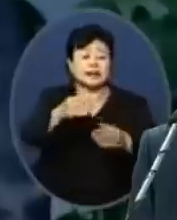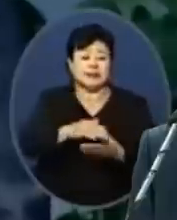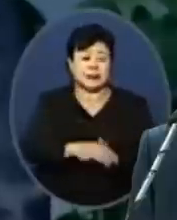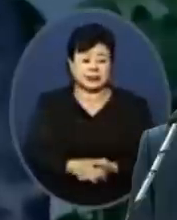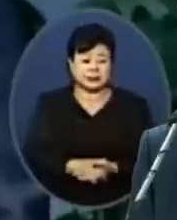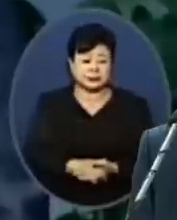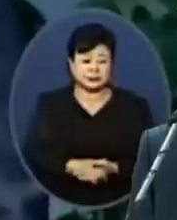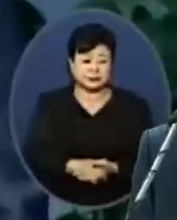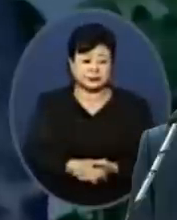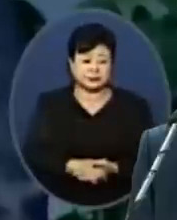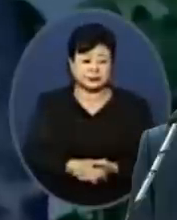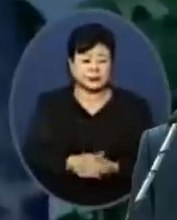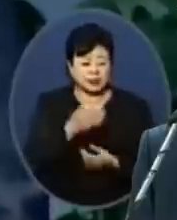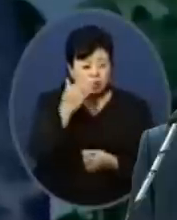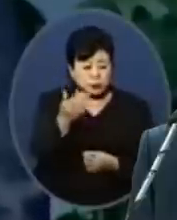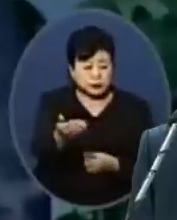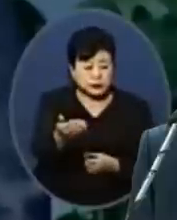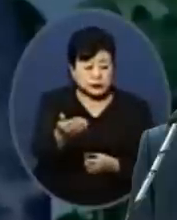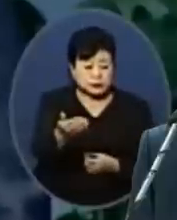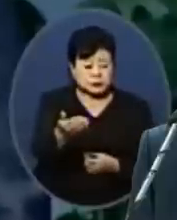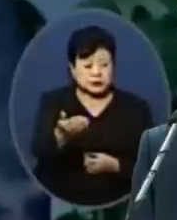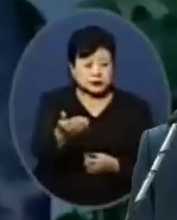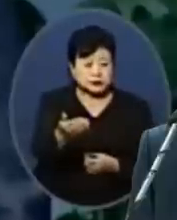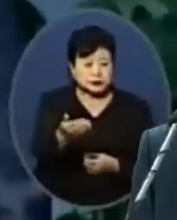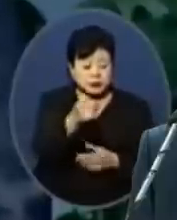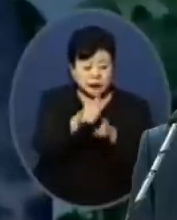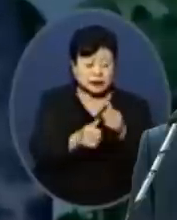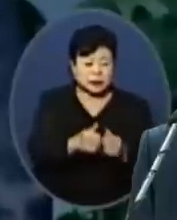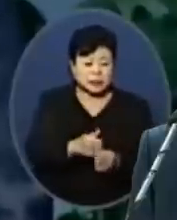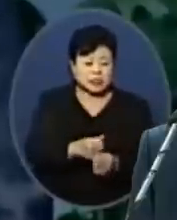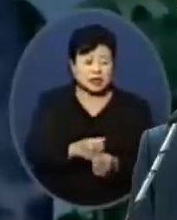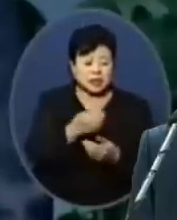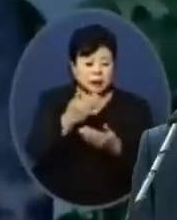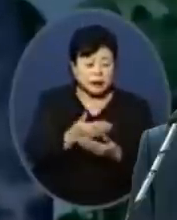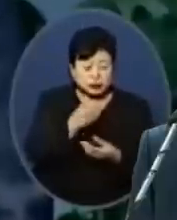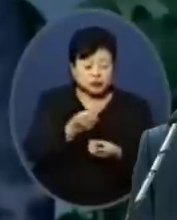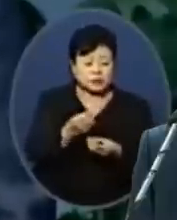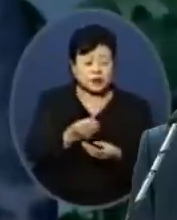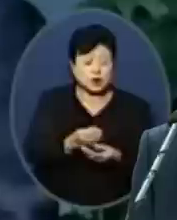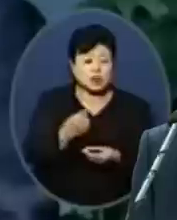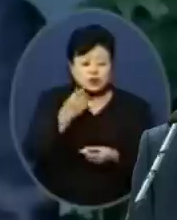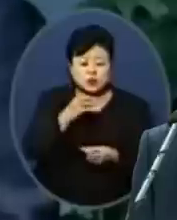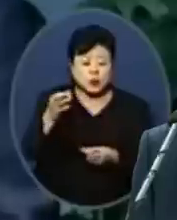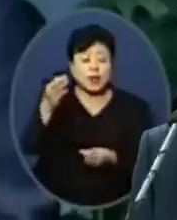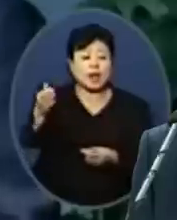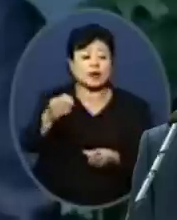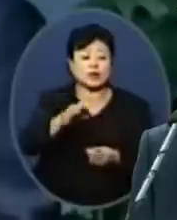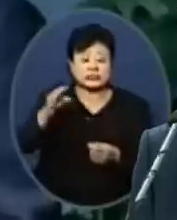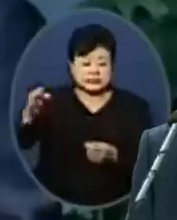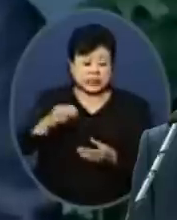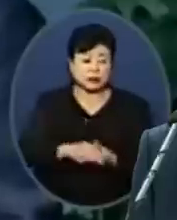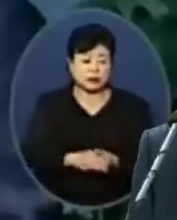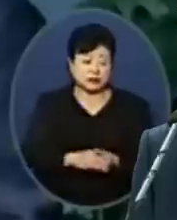것입니다. 여러분이 하나님께 받은 축복을 입술로 고백하고